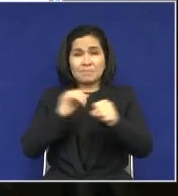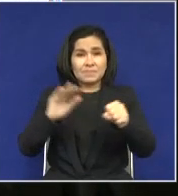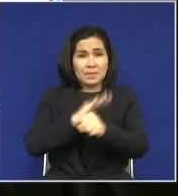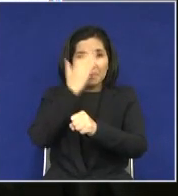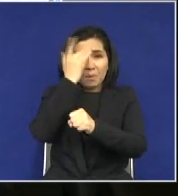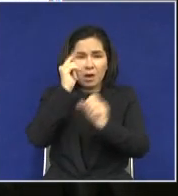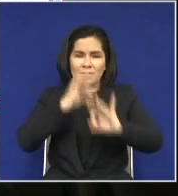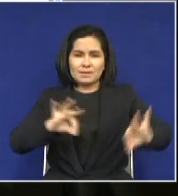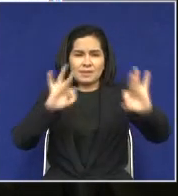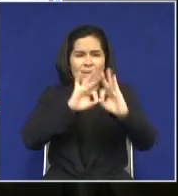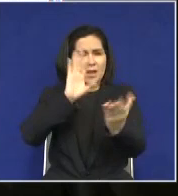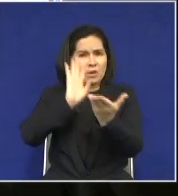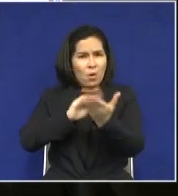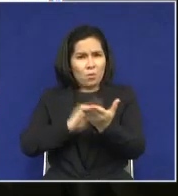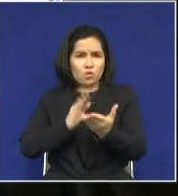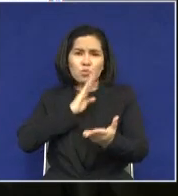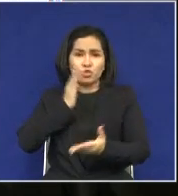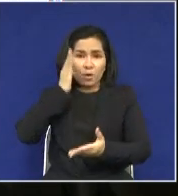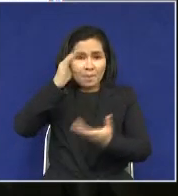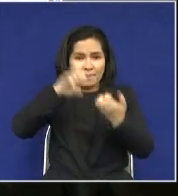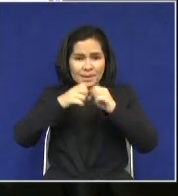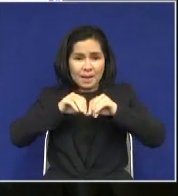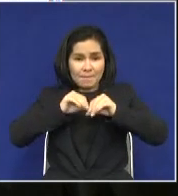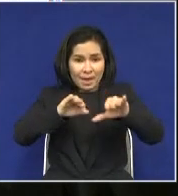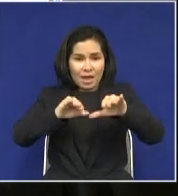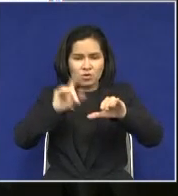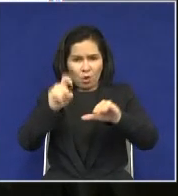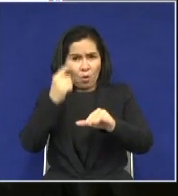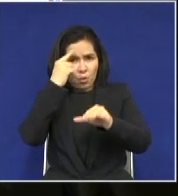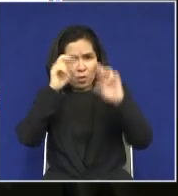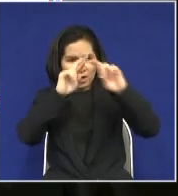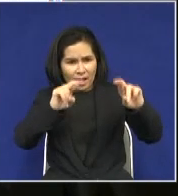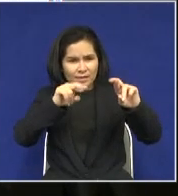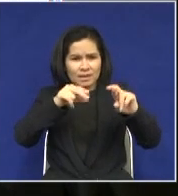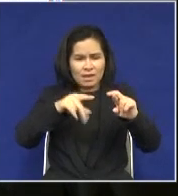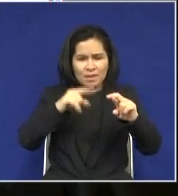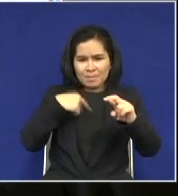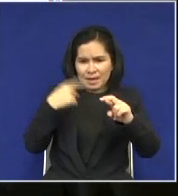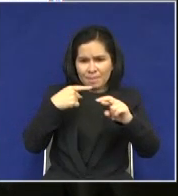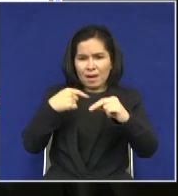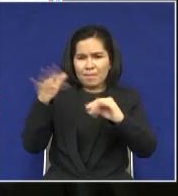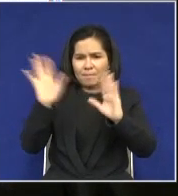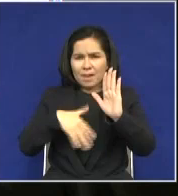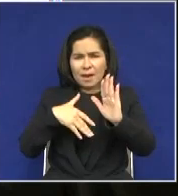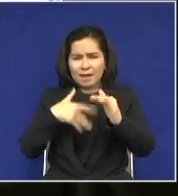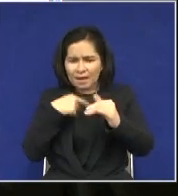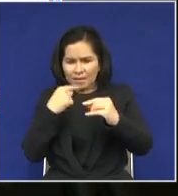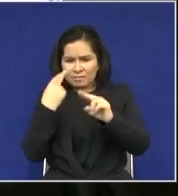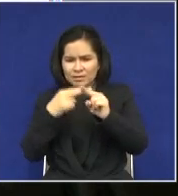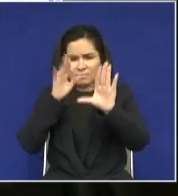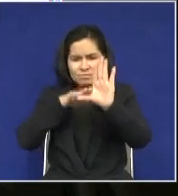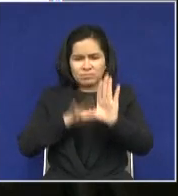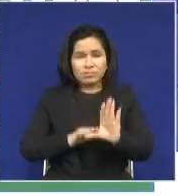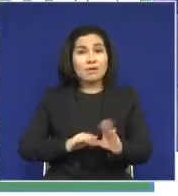ที่จะต้องมีการสืบสวนในระยะหลังนะครับถ้าหากว่ามันเกิดปัญหาแต่ถ้ามันไม่มีปัญหาอะไรต่างประเด็นตรงนี้เ